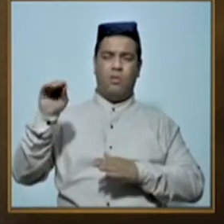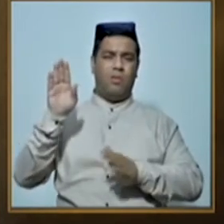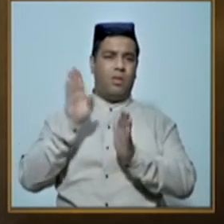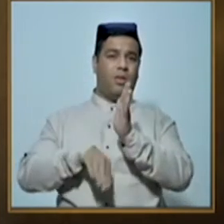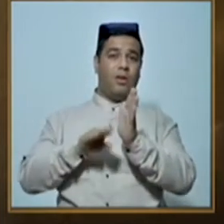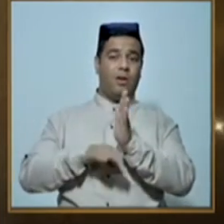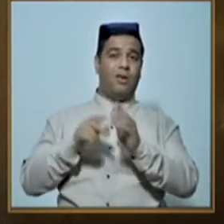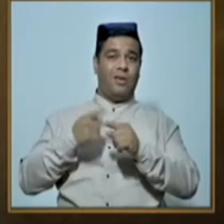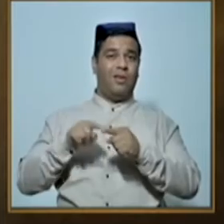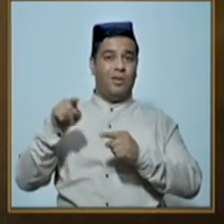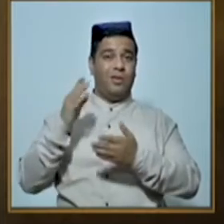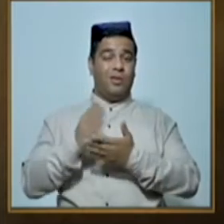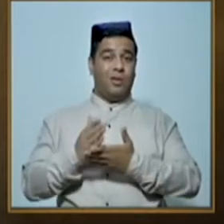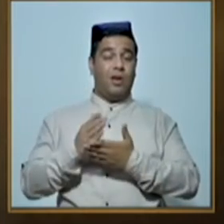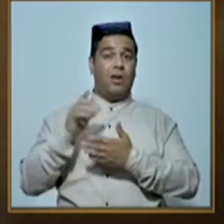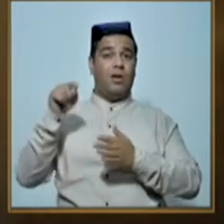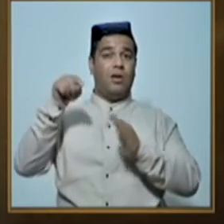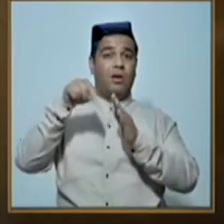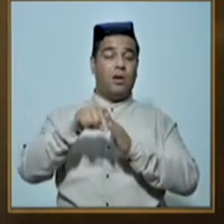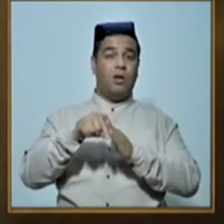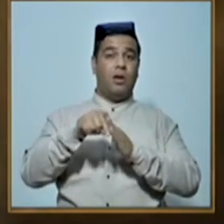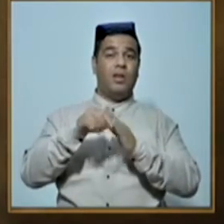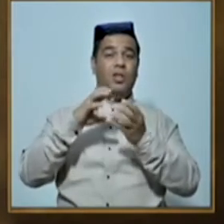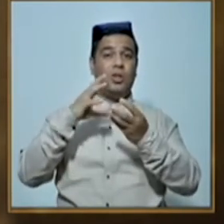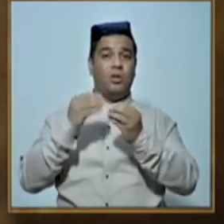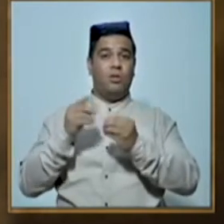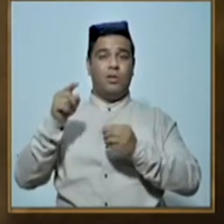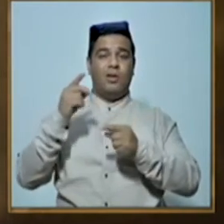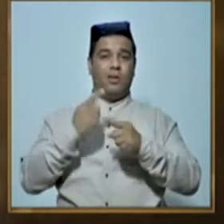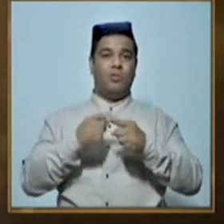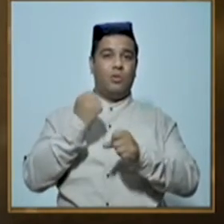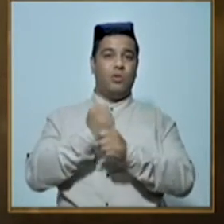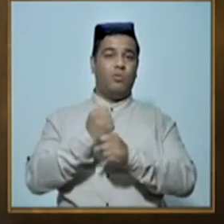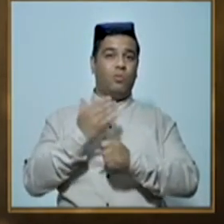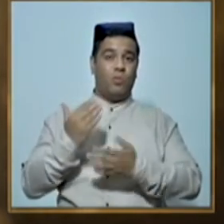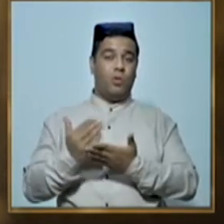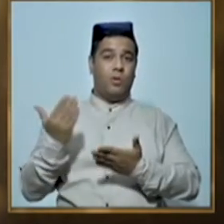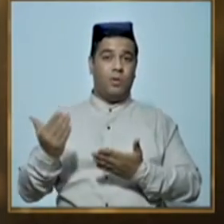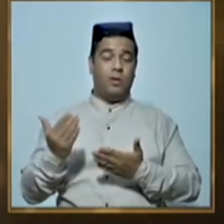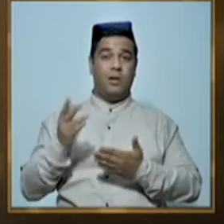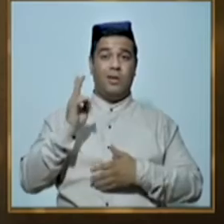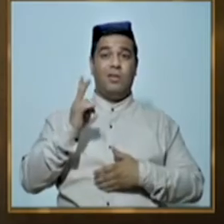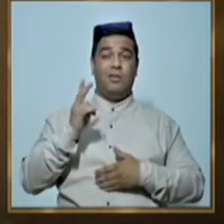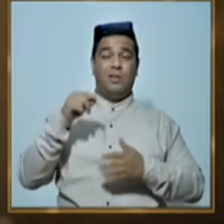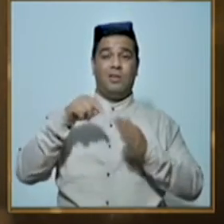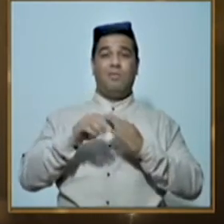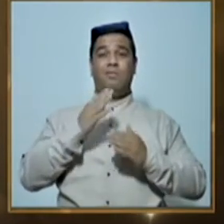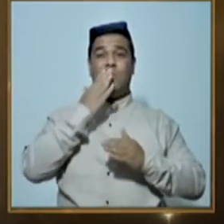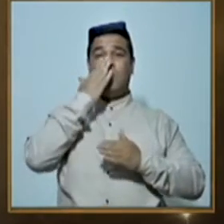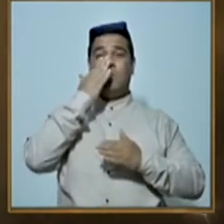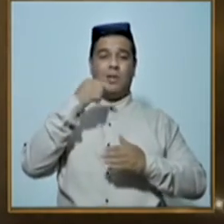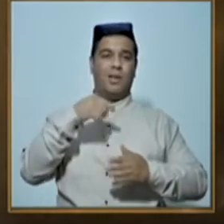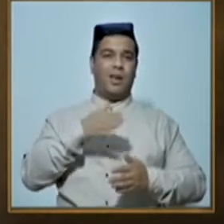Kibrda kibr qiluvchi bor, ustidan kibr qilinayotgan shaxs ham bor. Demak, kibr dardi qalb